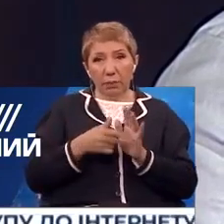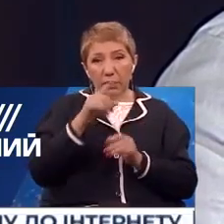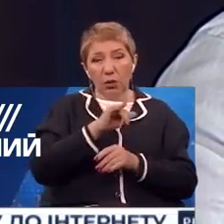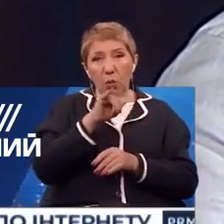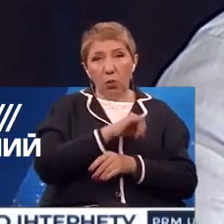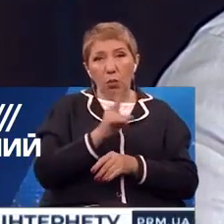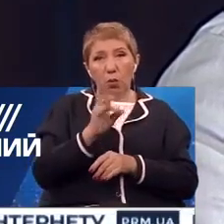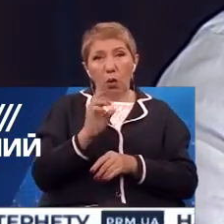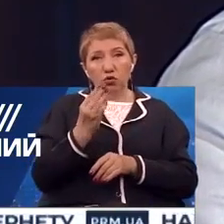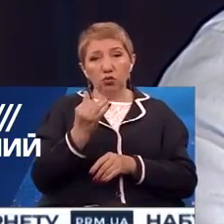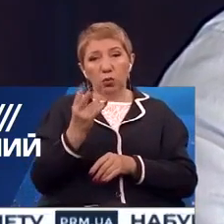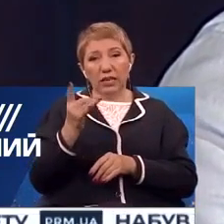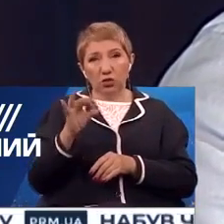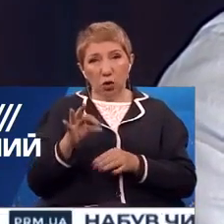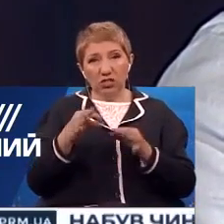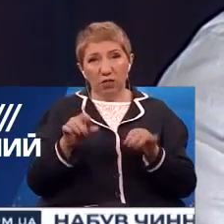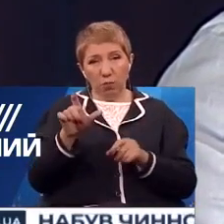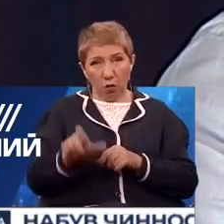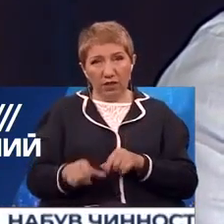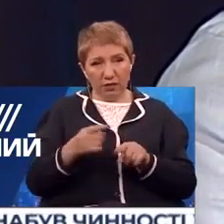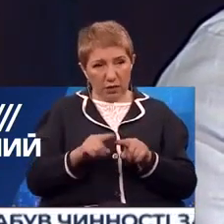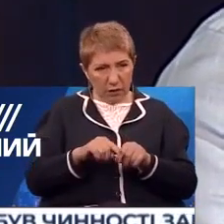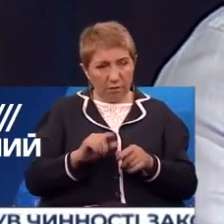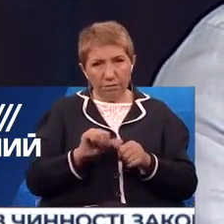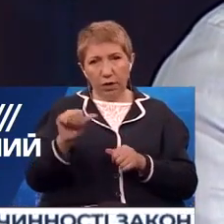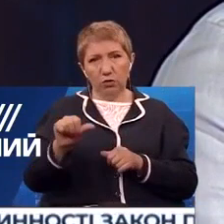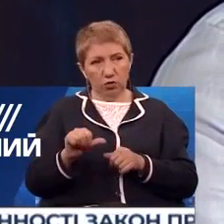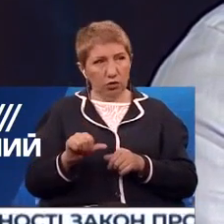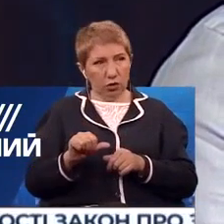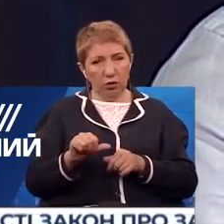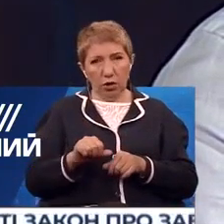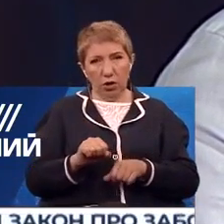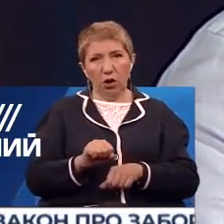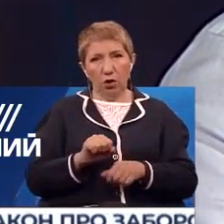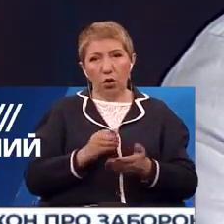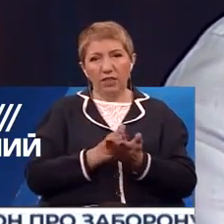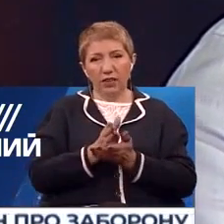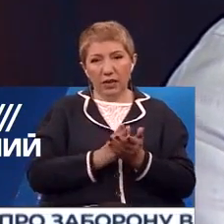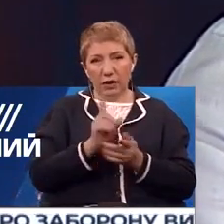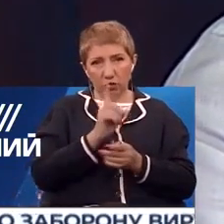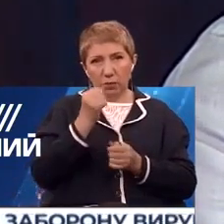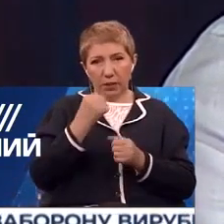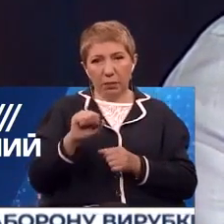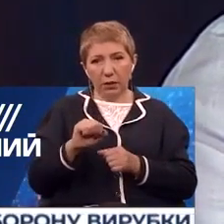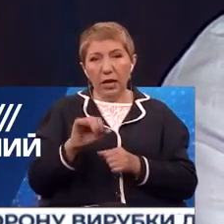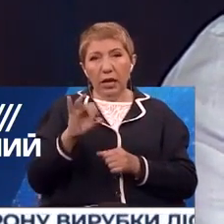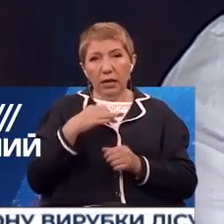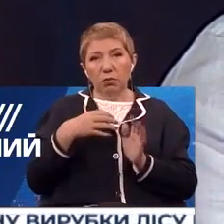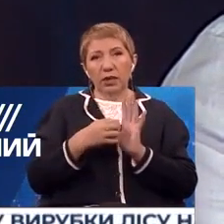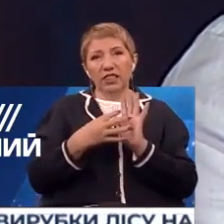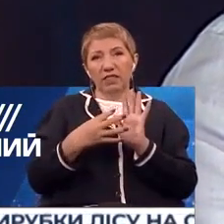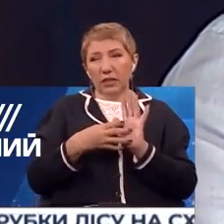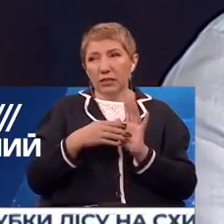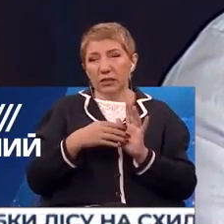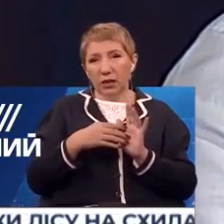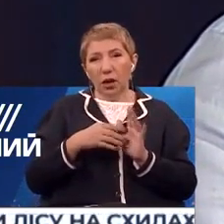Кошовинського, свободівця, який відіграв виключну роль в тому, що ця революція перемогла. А для мене найбільша пам'ять – це 19 моїх побратимів, які загинули